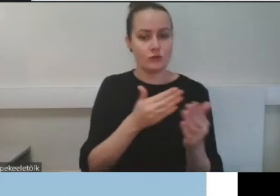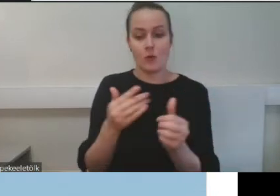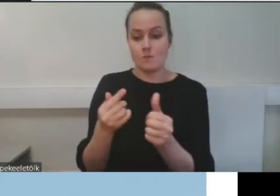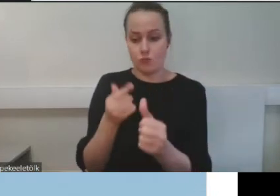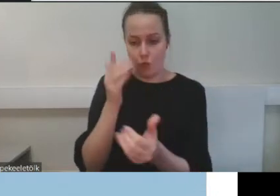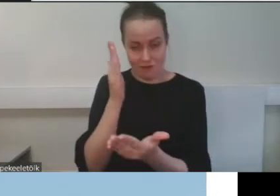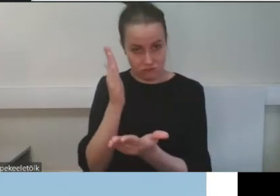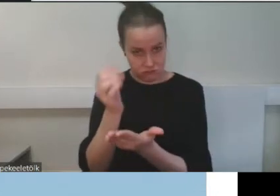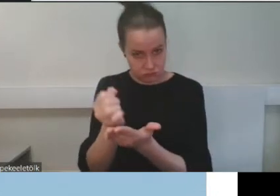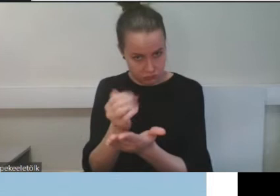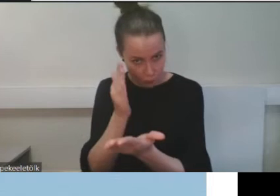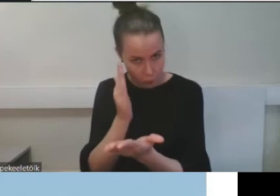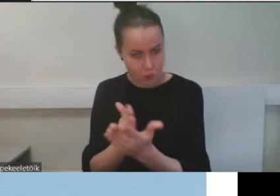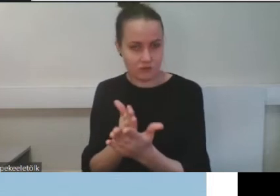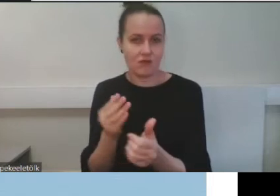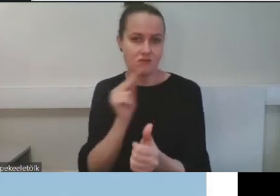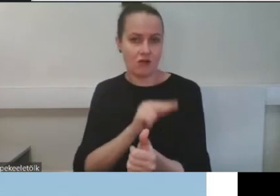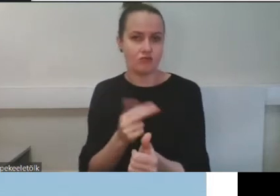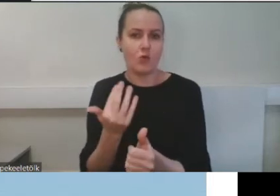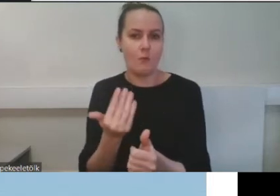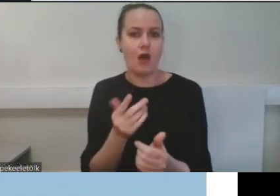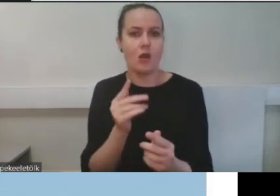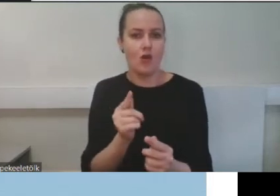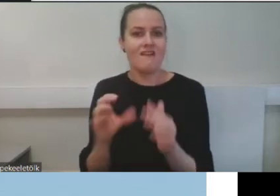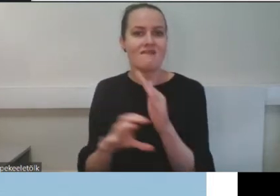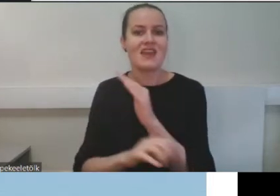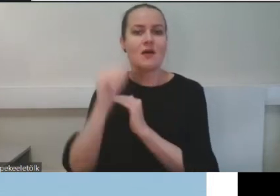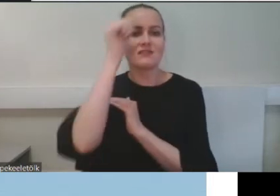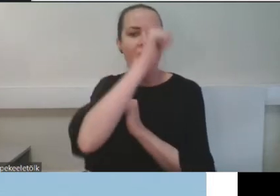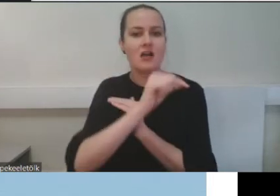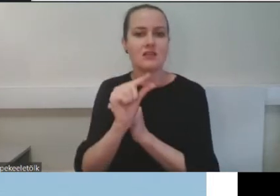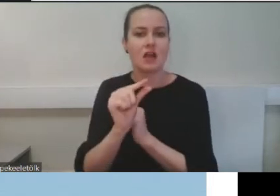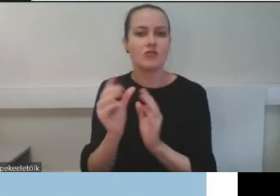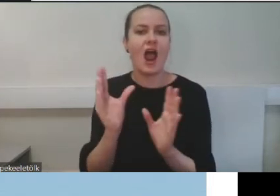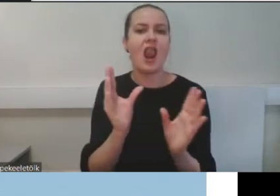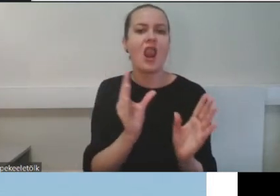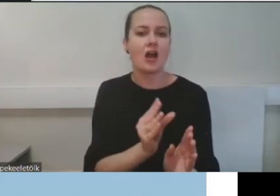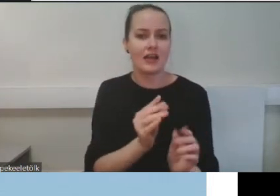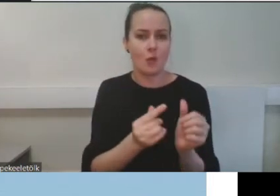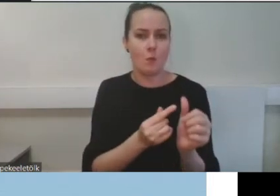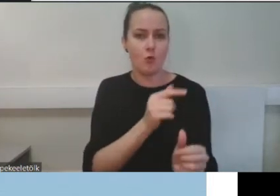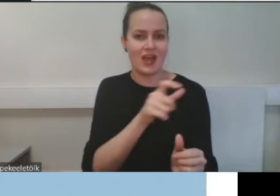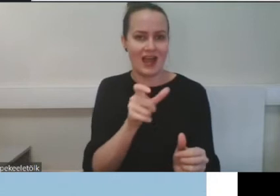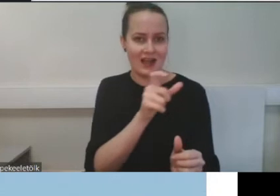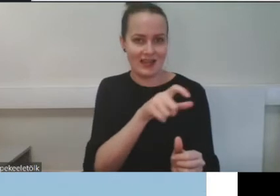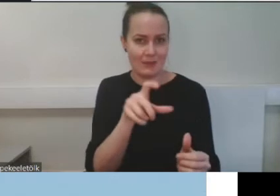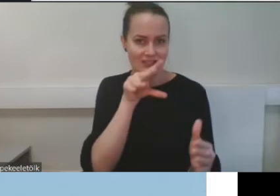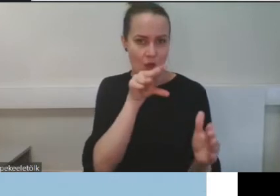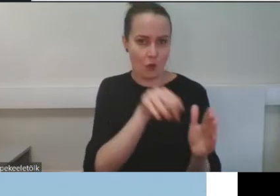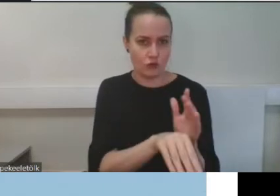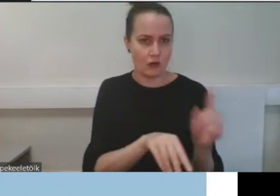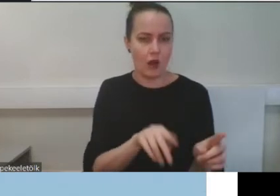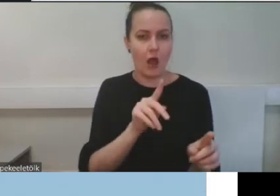koduteenus, kuhu peale vajutades avaneb kõik koduteenuse